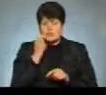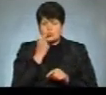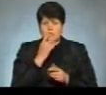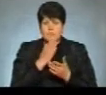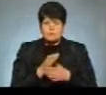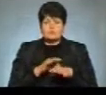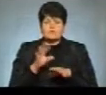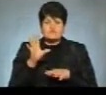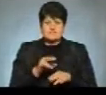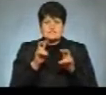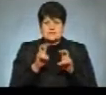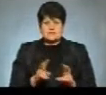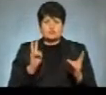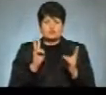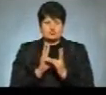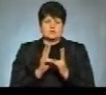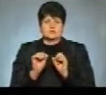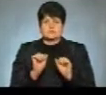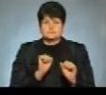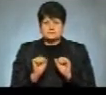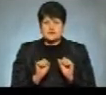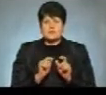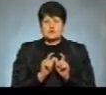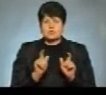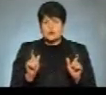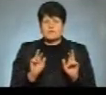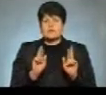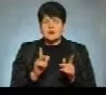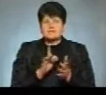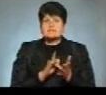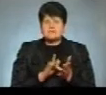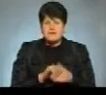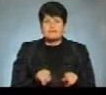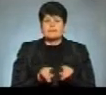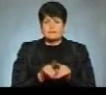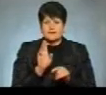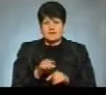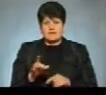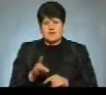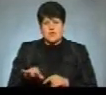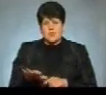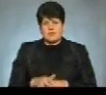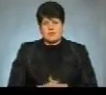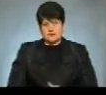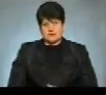всі засідання, зустрічі у владних органах та установах, як центральних, так і регіональних.